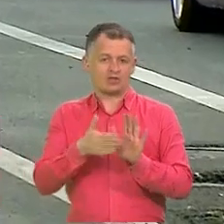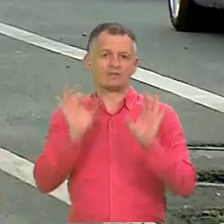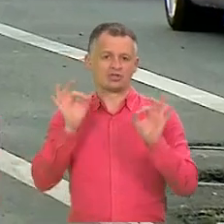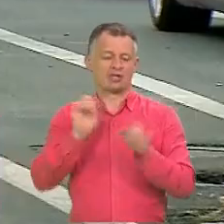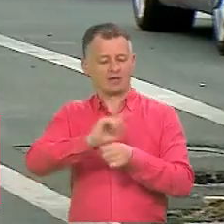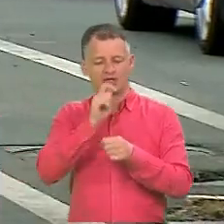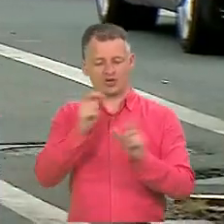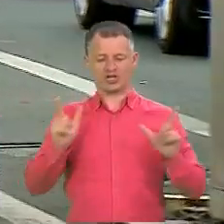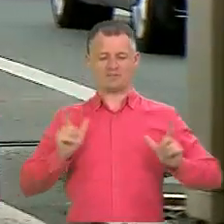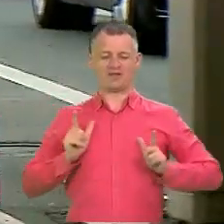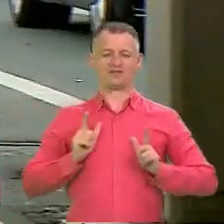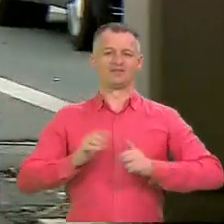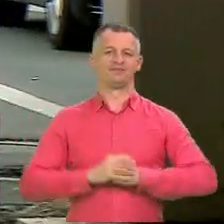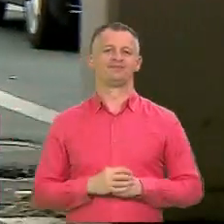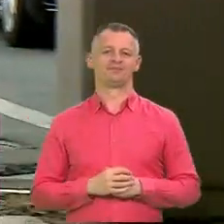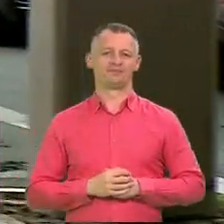jurnal.